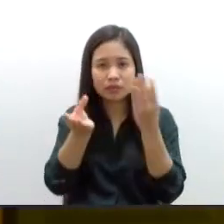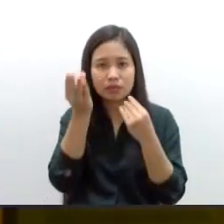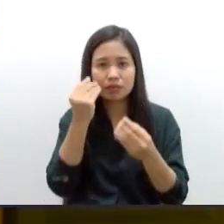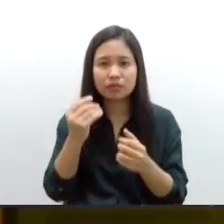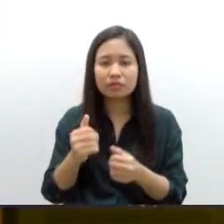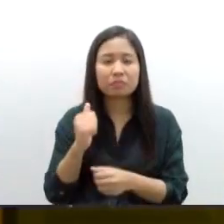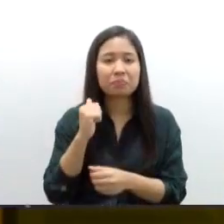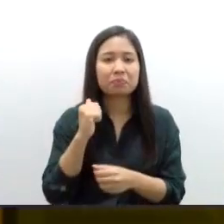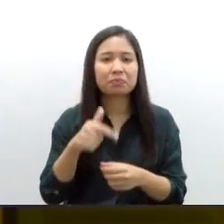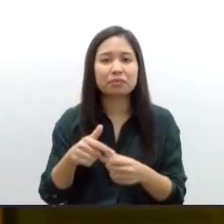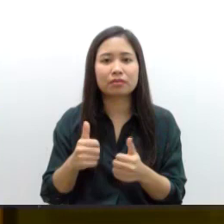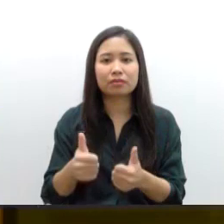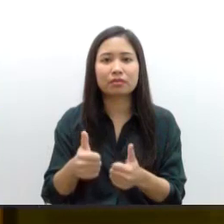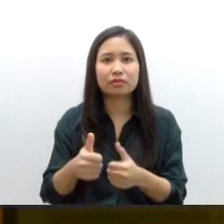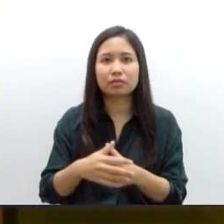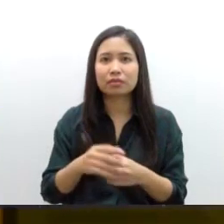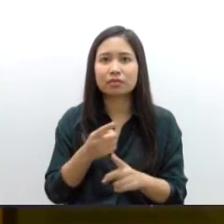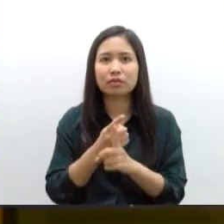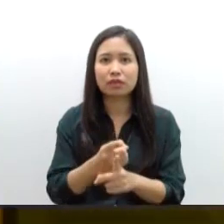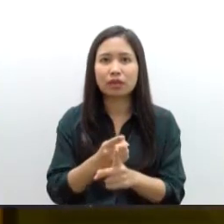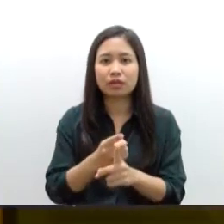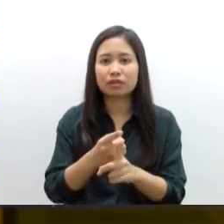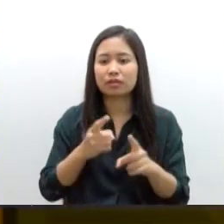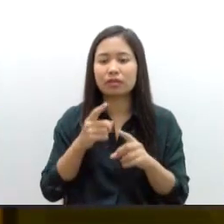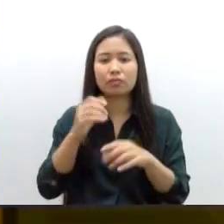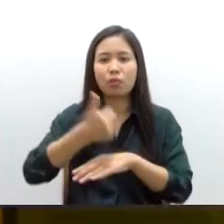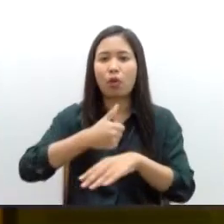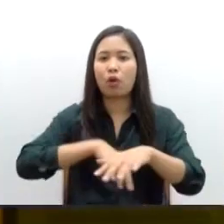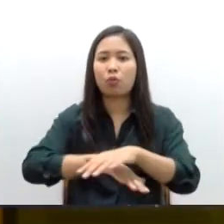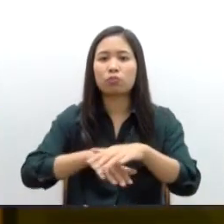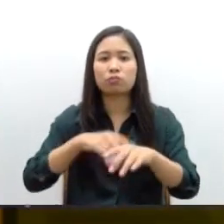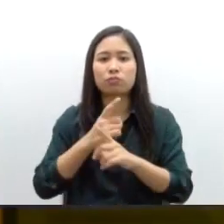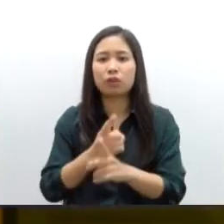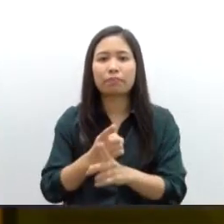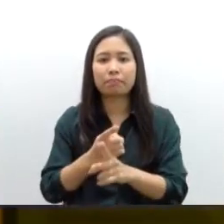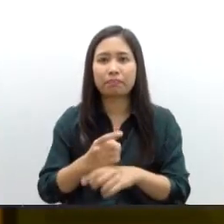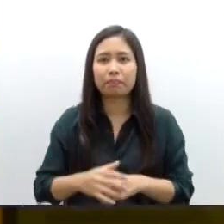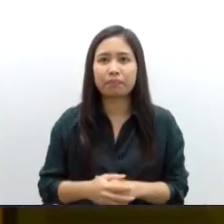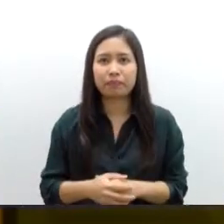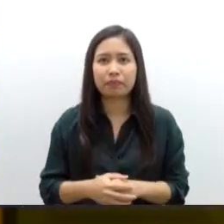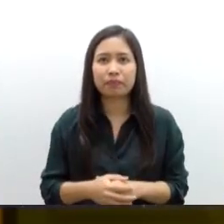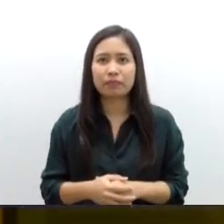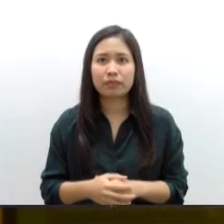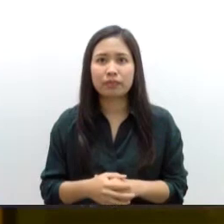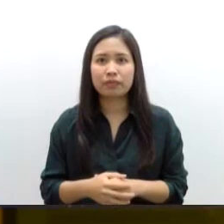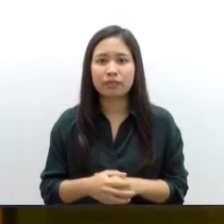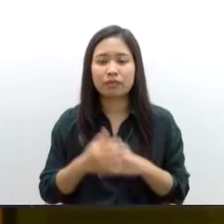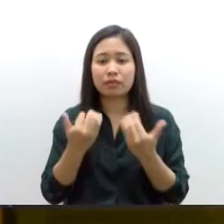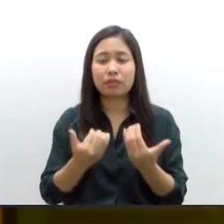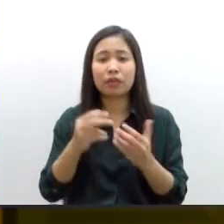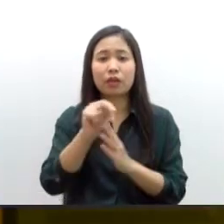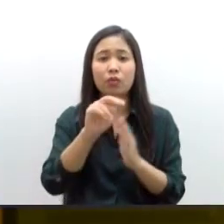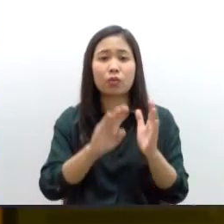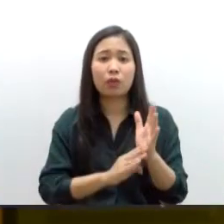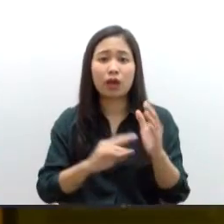กินพื้นฐานที่เราได้วางเอาไว้ยืนยันอีกครั้งหนึ่งนะครับไม่ได้เป็นนโยบายของกระทร